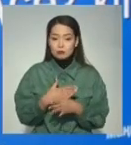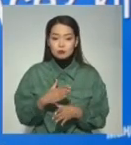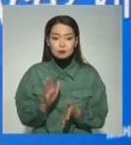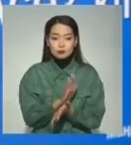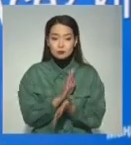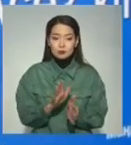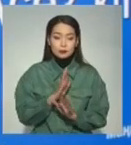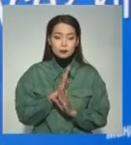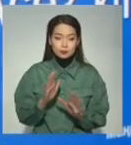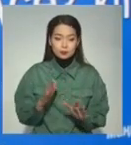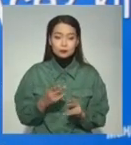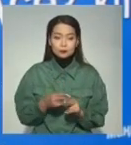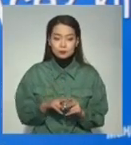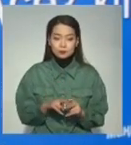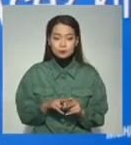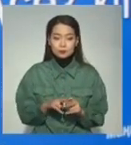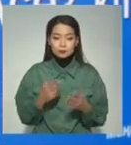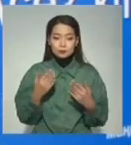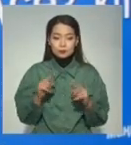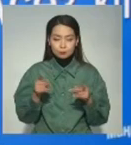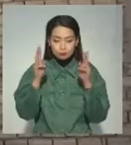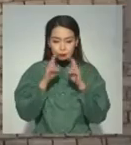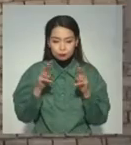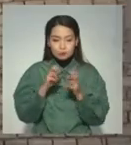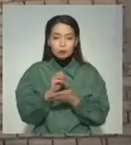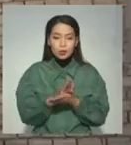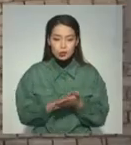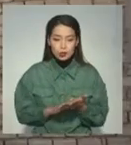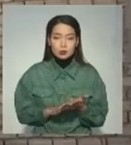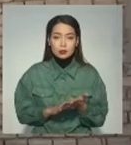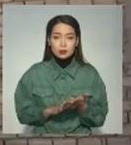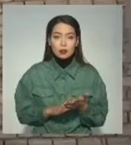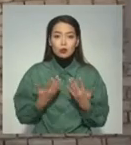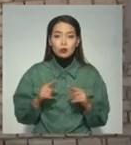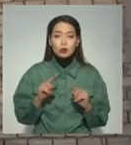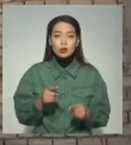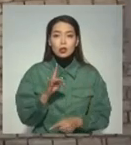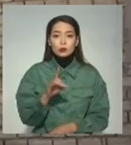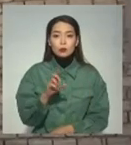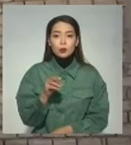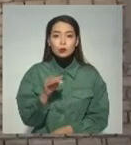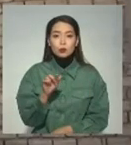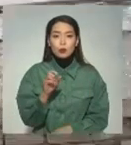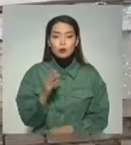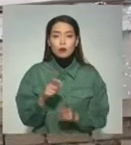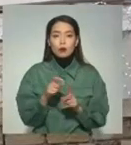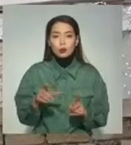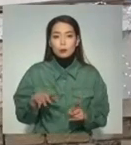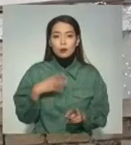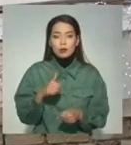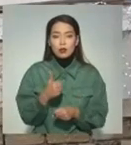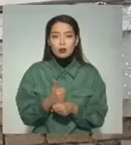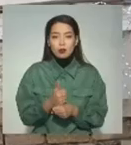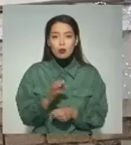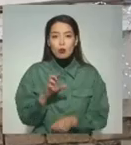подозреваемое лицо взято под стражу, следствие продолжается. Задержанный Руслан Бектубаев, к слову, еще и бывший глава